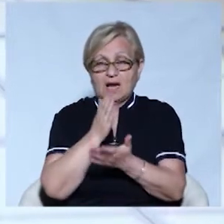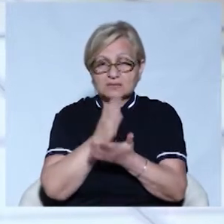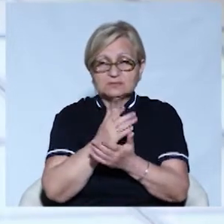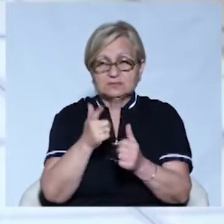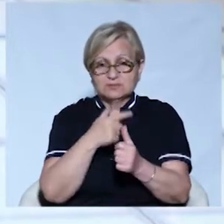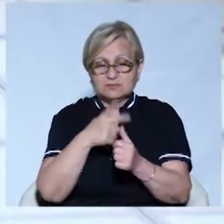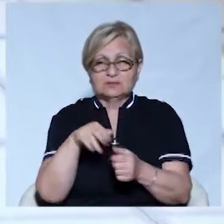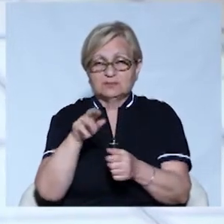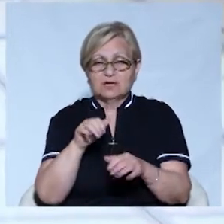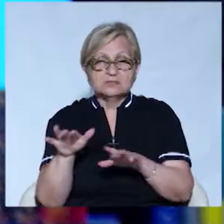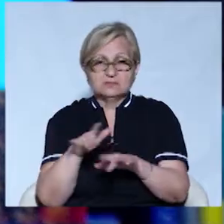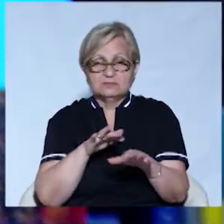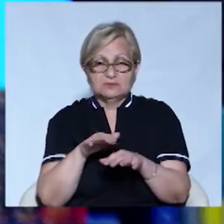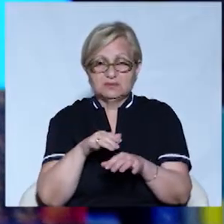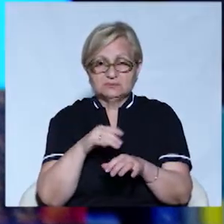და ზმნას.